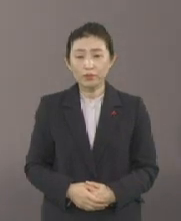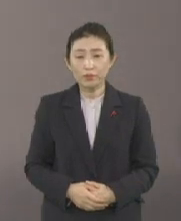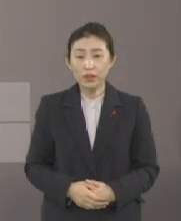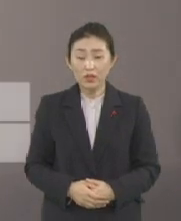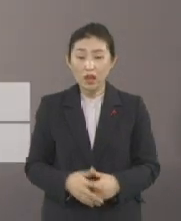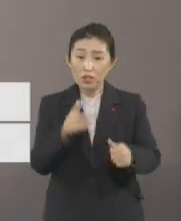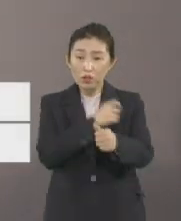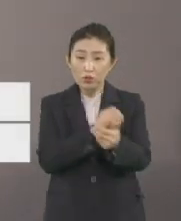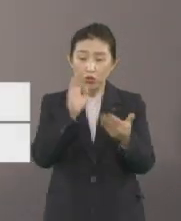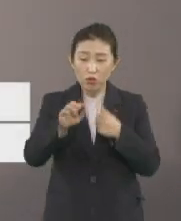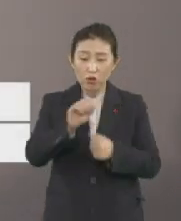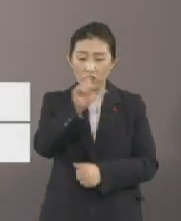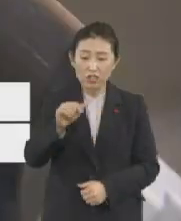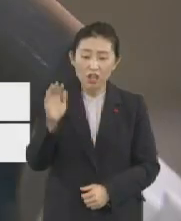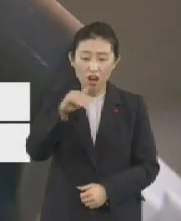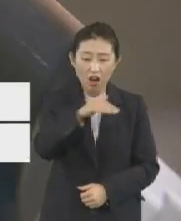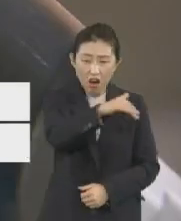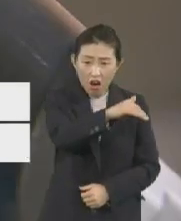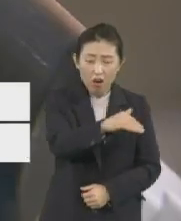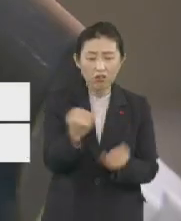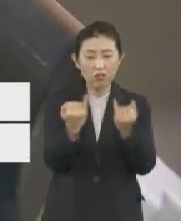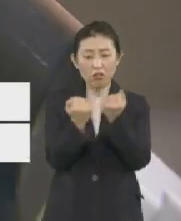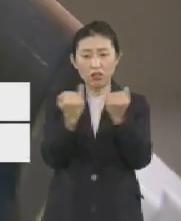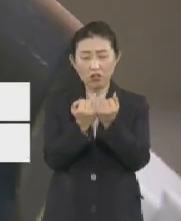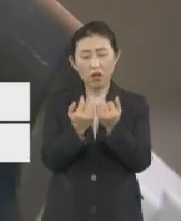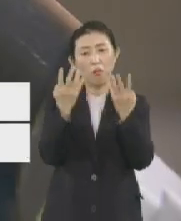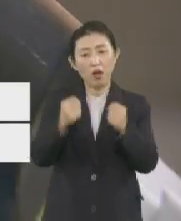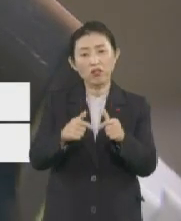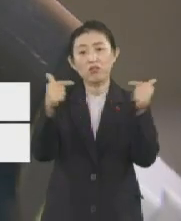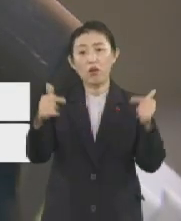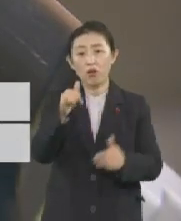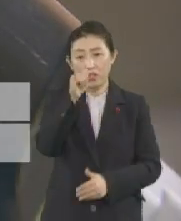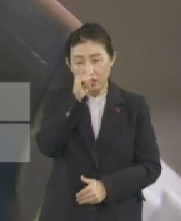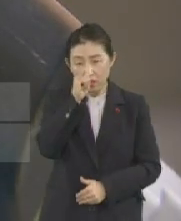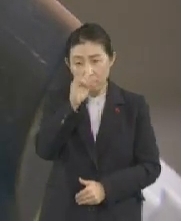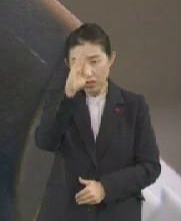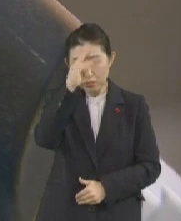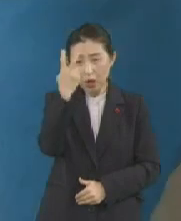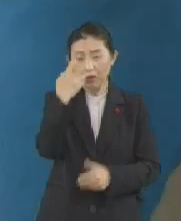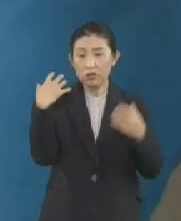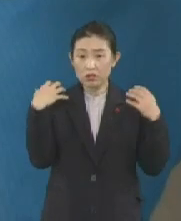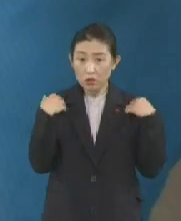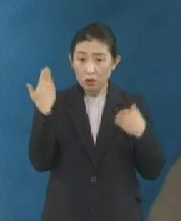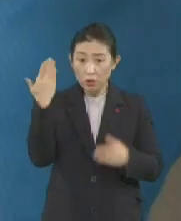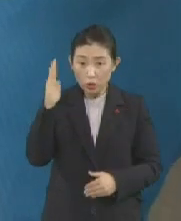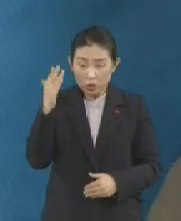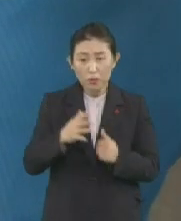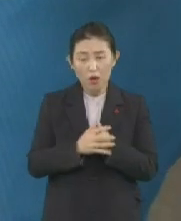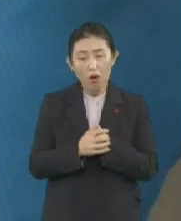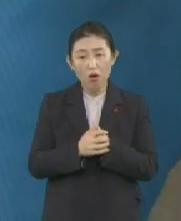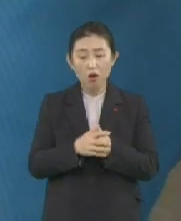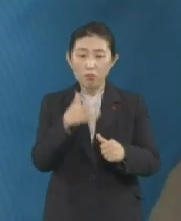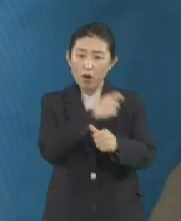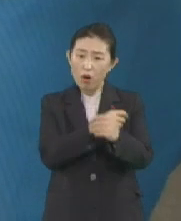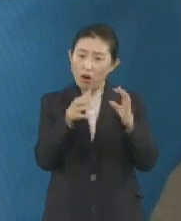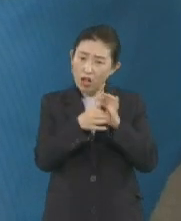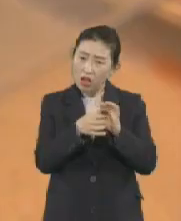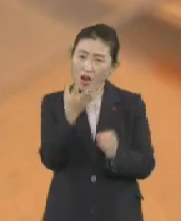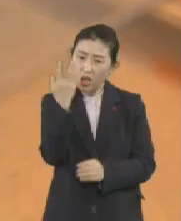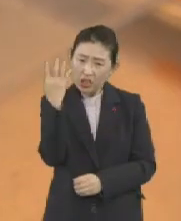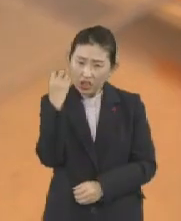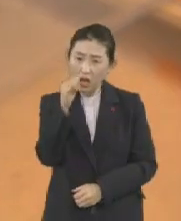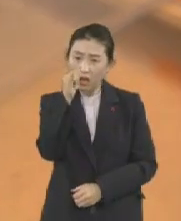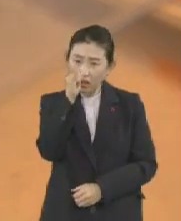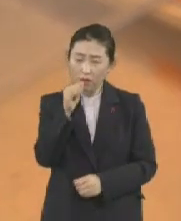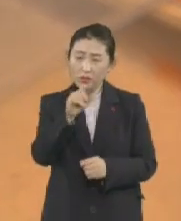국내외에서 접종 후 생리불순을 호소하는 여성들이 많아지면서 질병관리청은 최근 이상반응 항목에